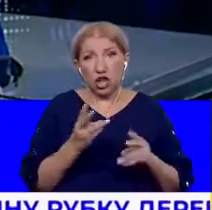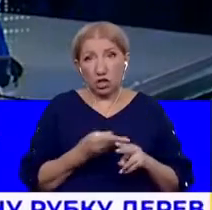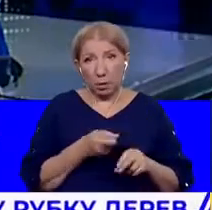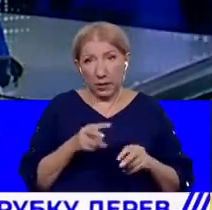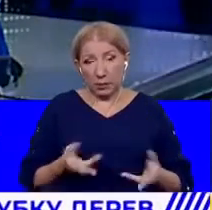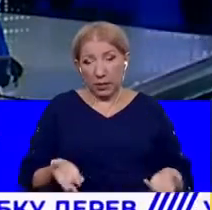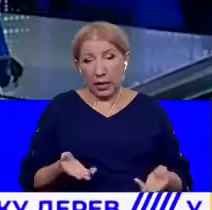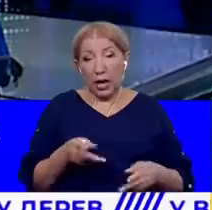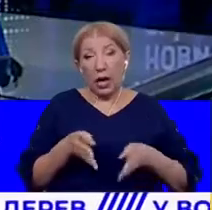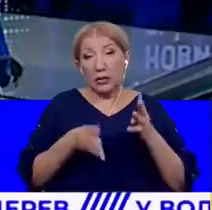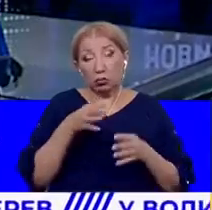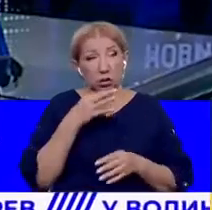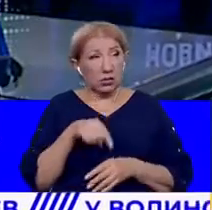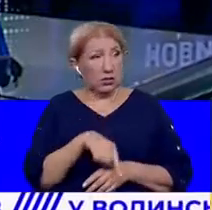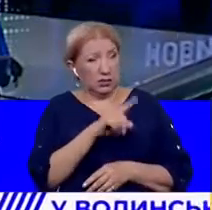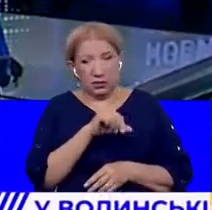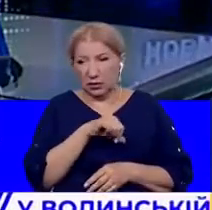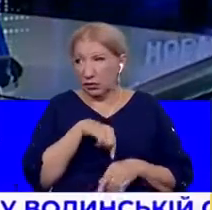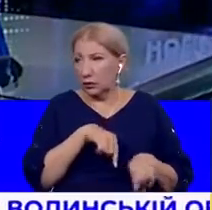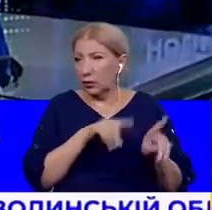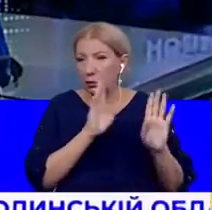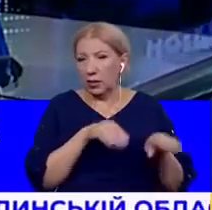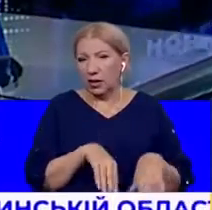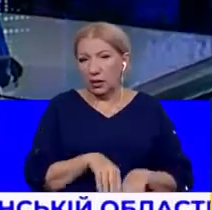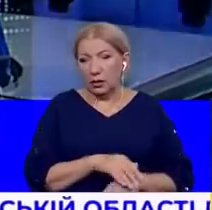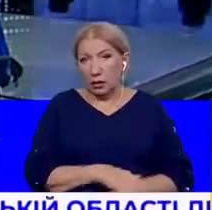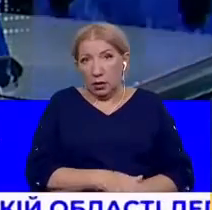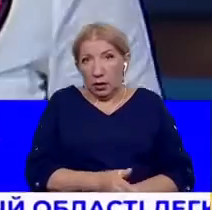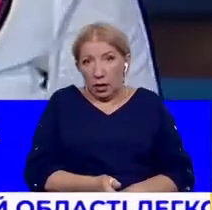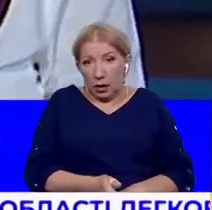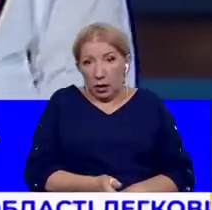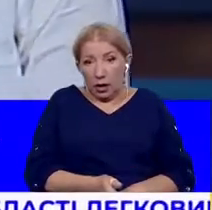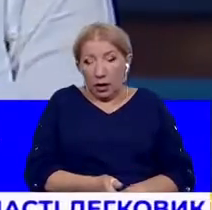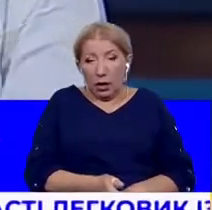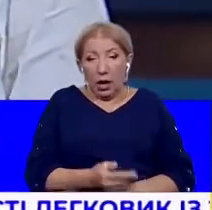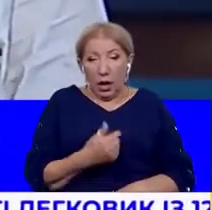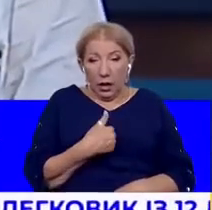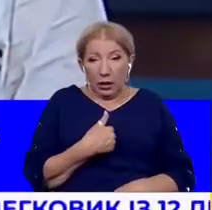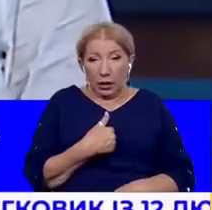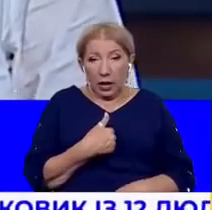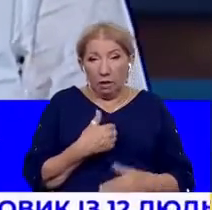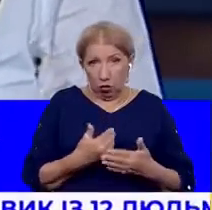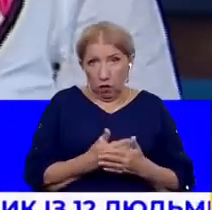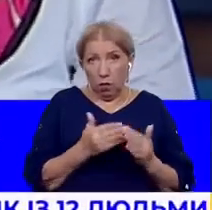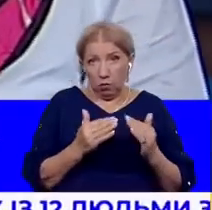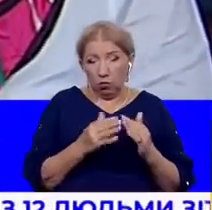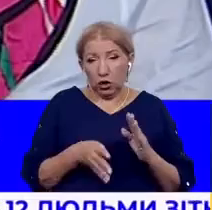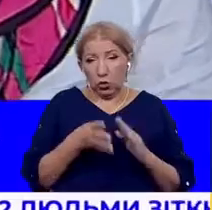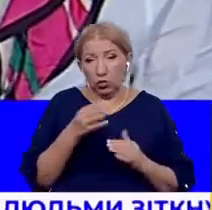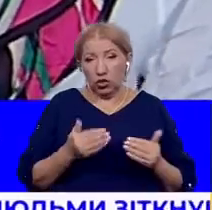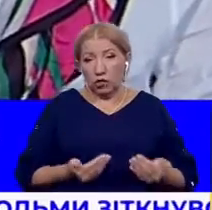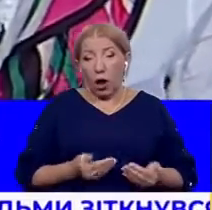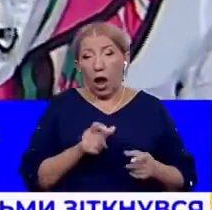безпеки. І забудовник сказав, ну це ви як жильці не перевіряли. А в я відносно новому будинку живу. Люди,